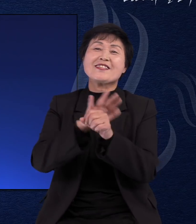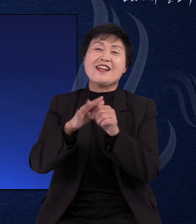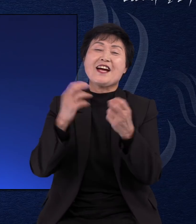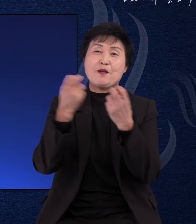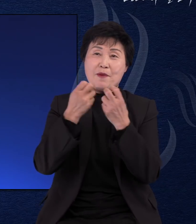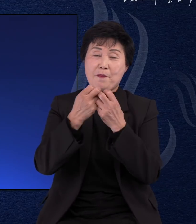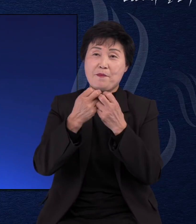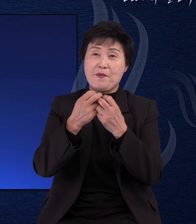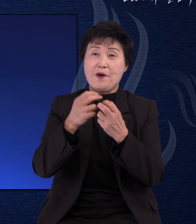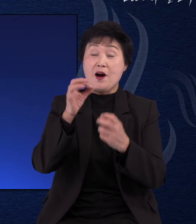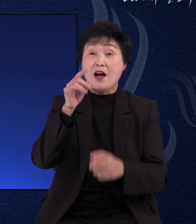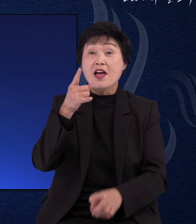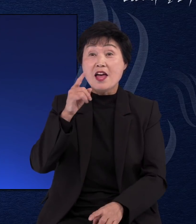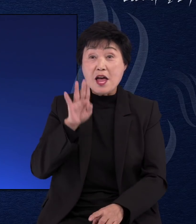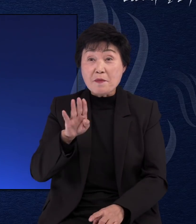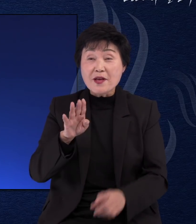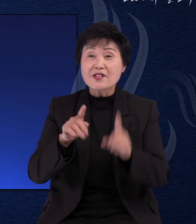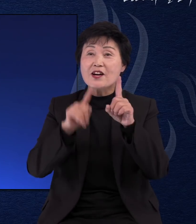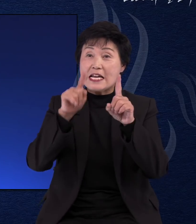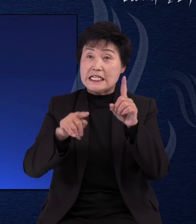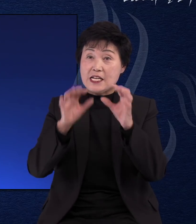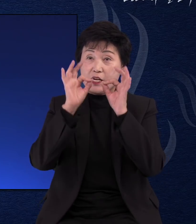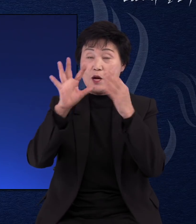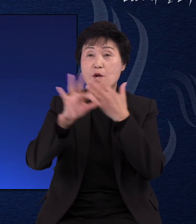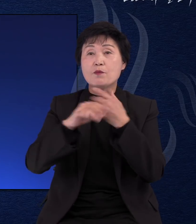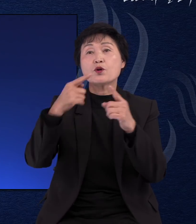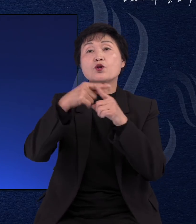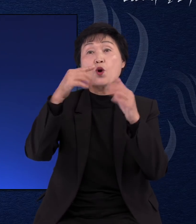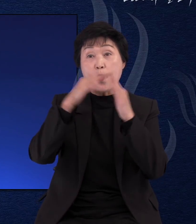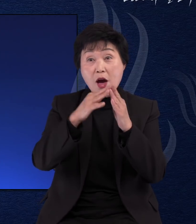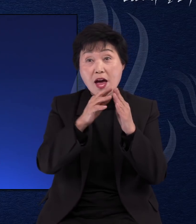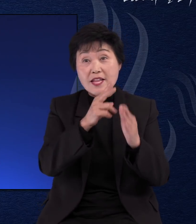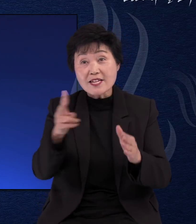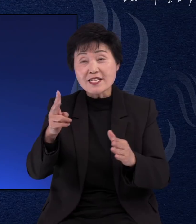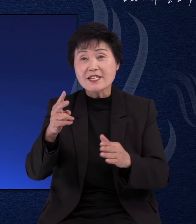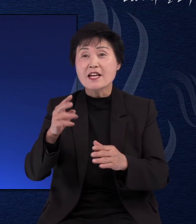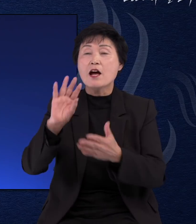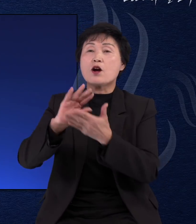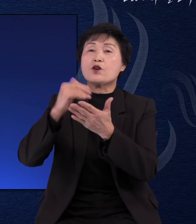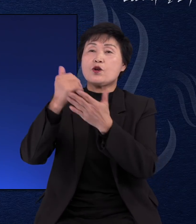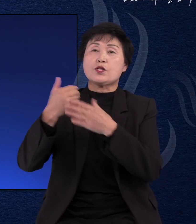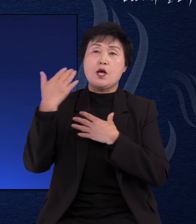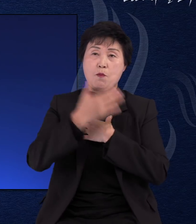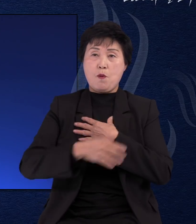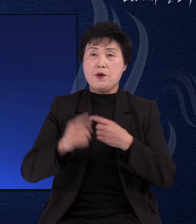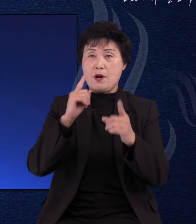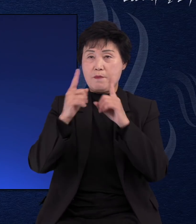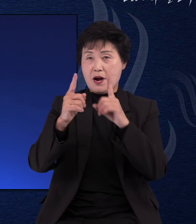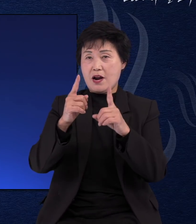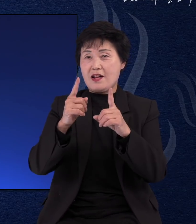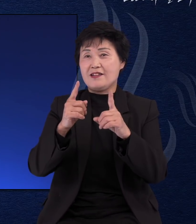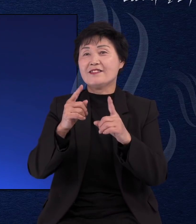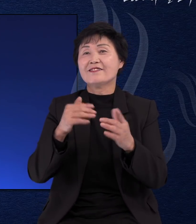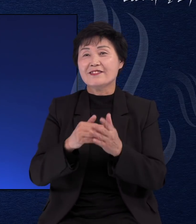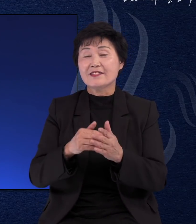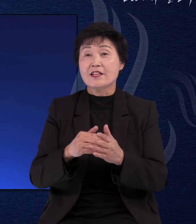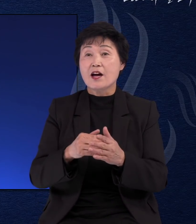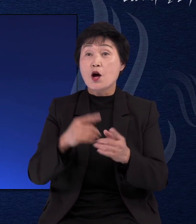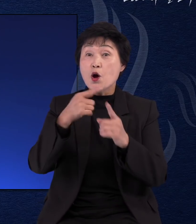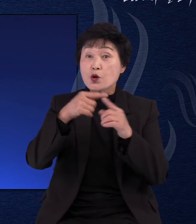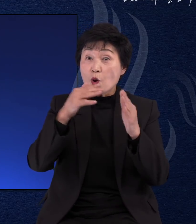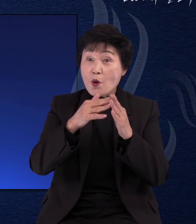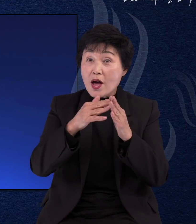1장 23절에 보면은 교회는 그의 몸이니라고 이야기를 했습니다. 교회는 예수님의 몸이기 때문에 보이지